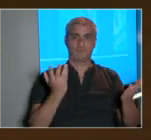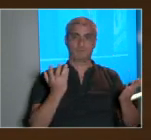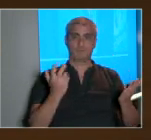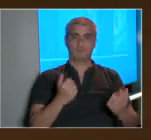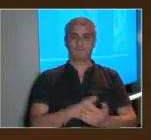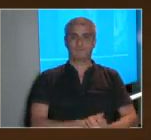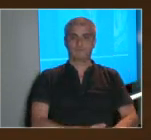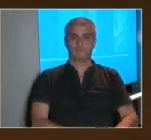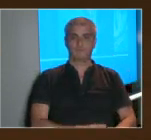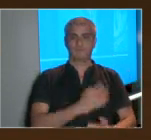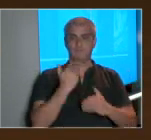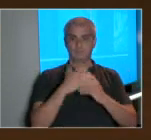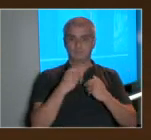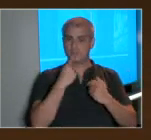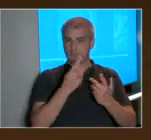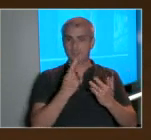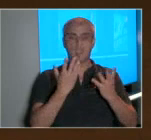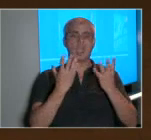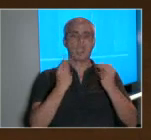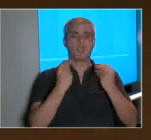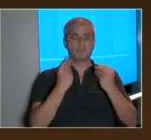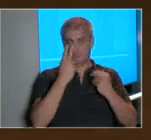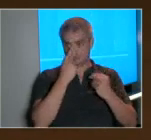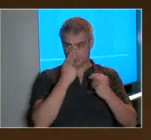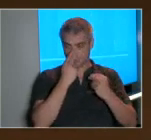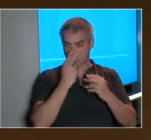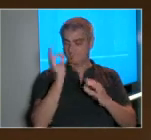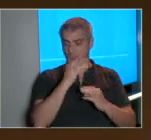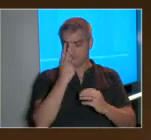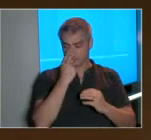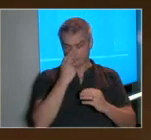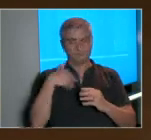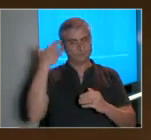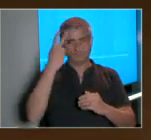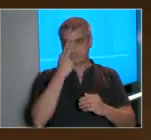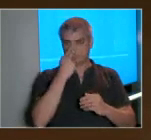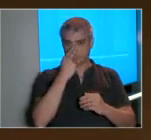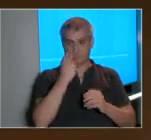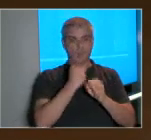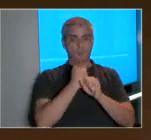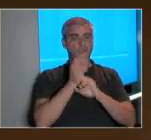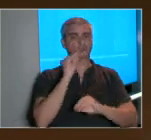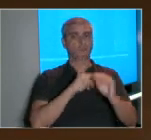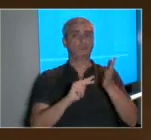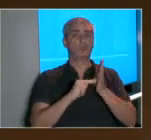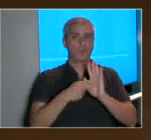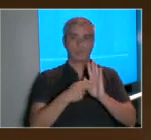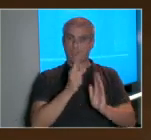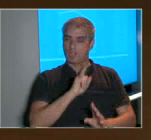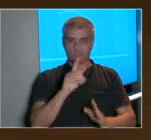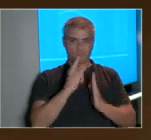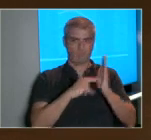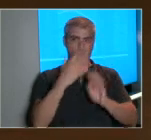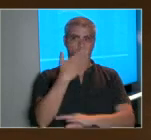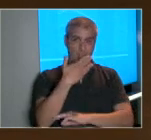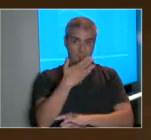לסיום, אומר כך. הרבה ניסו ומנסים, ועוד ינסו, לעשות שימוש פוליטי פסול בחוק